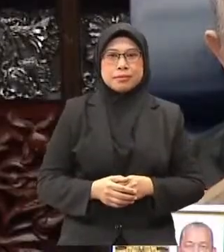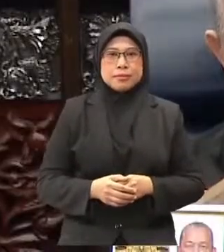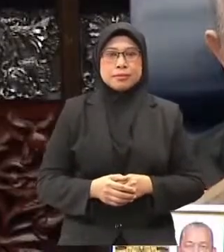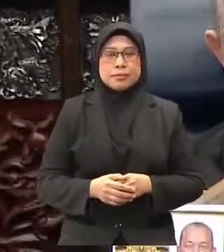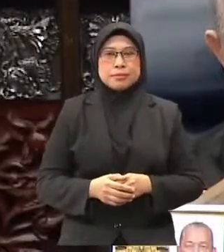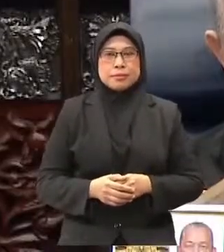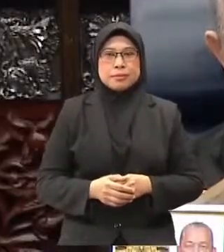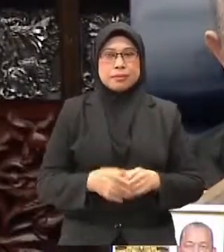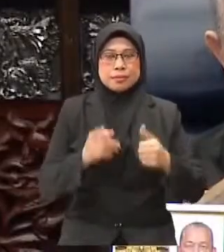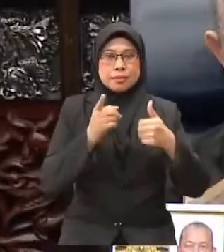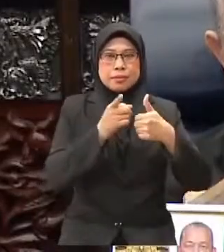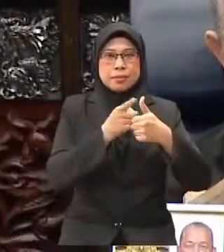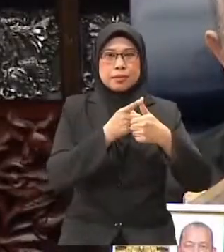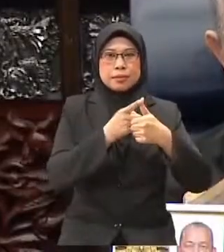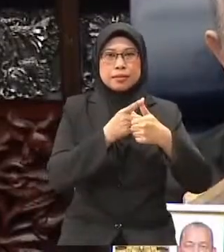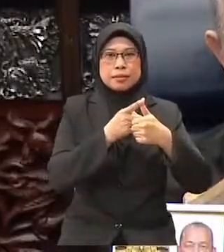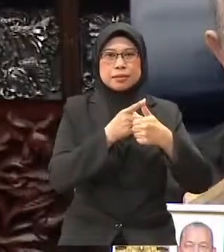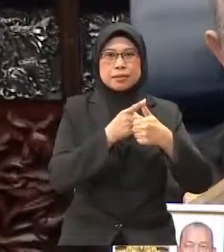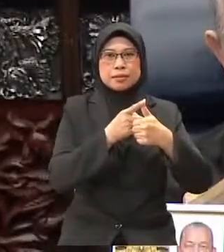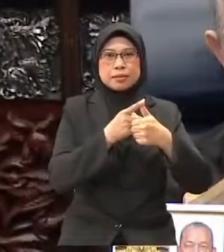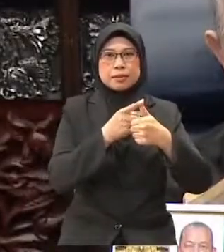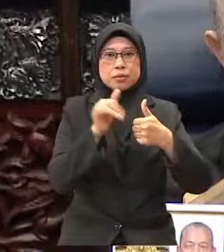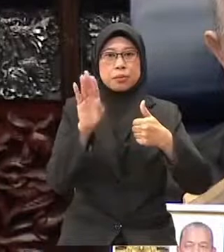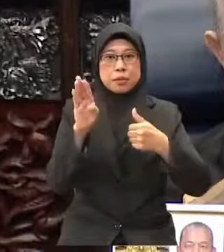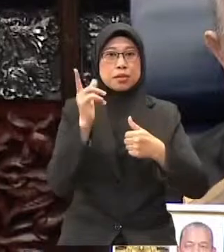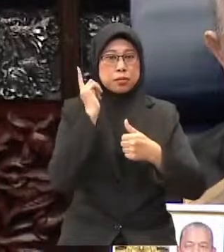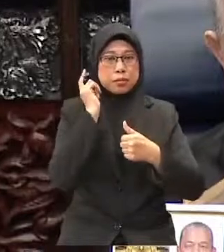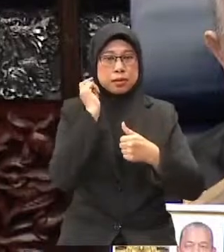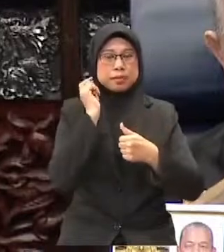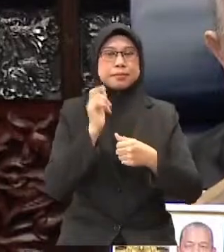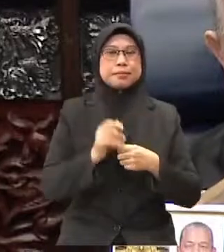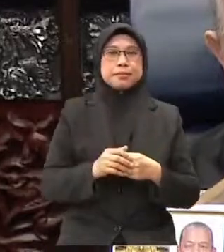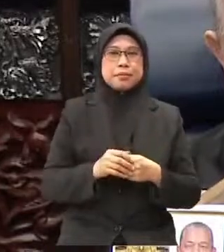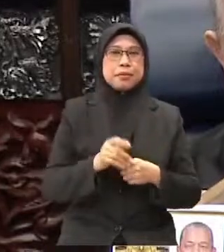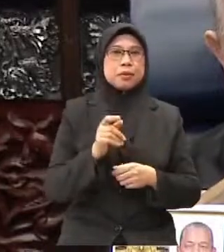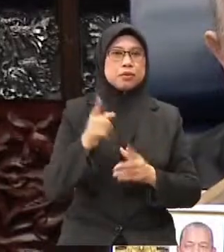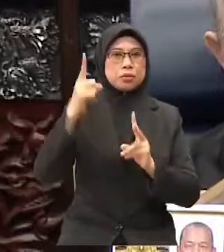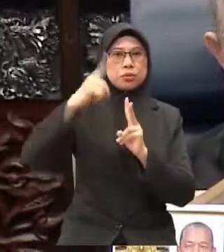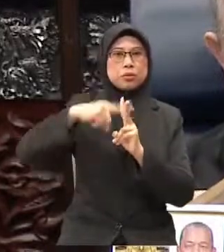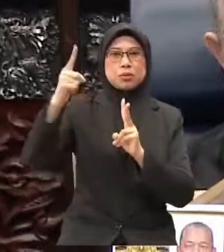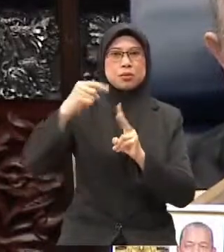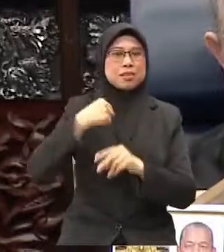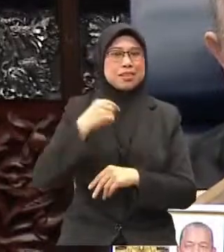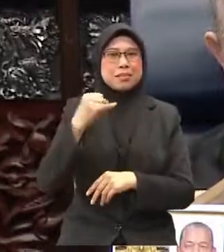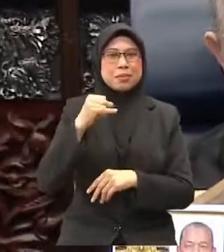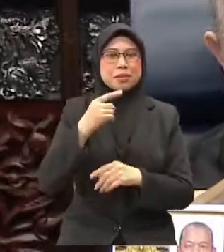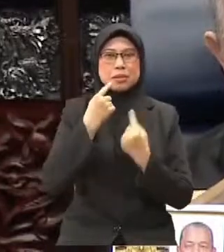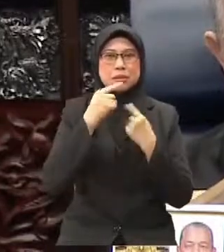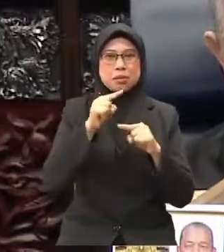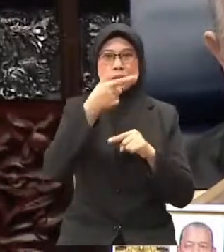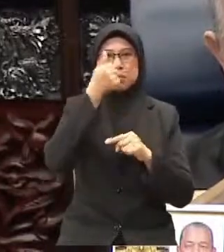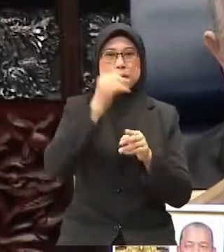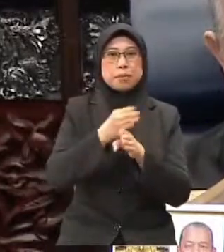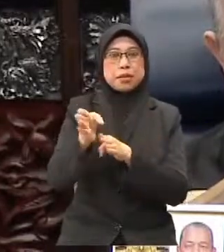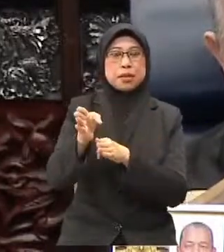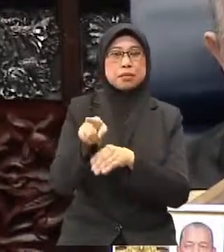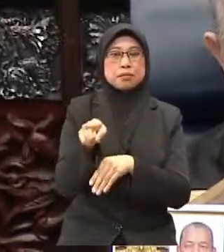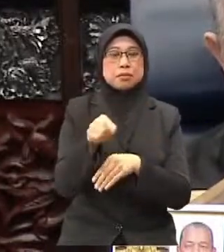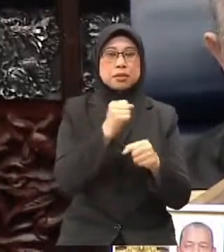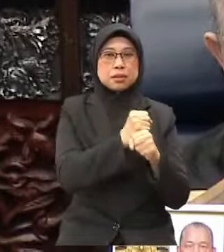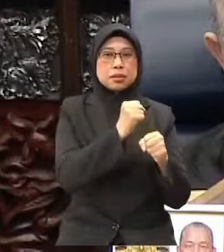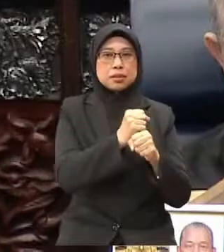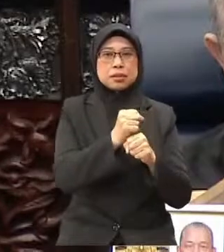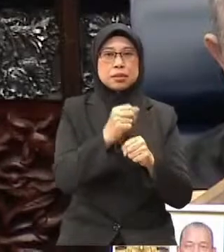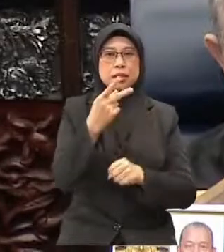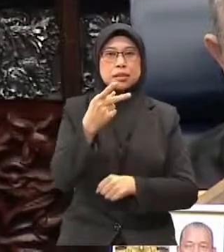kasihtua yang pertamanya untuk yang berhormat Subang untuk to saya tak boleh Jawablah sebab itu di bawah bidang tugas